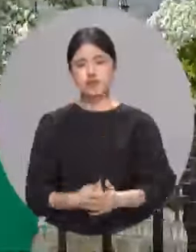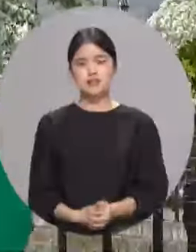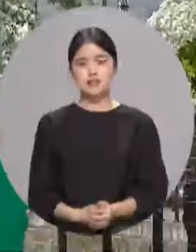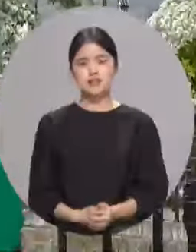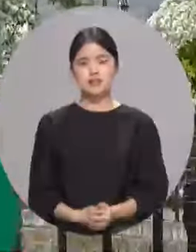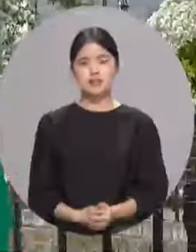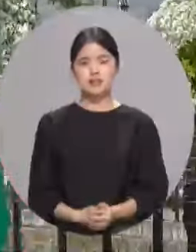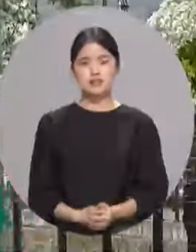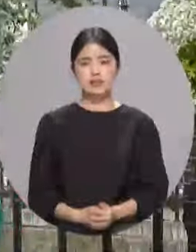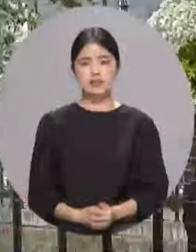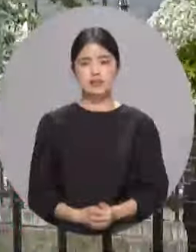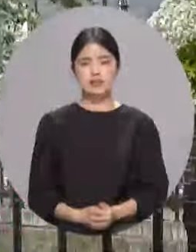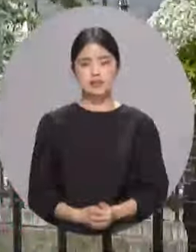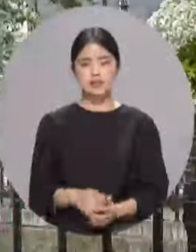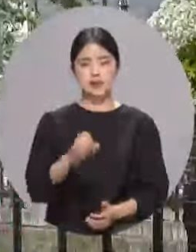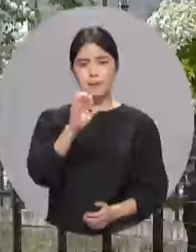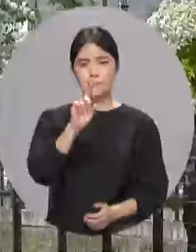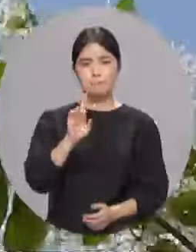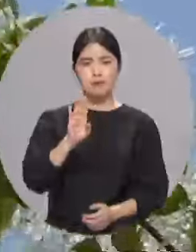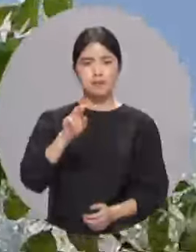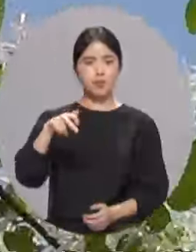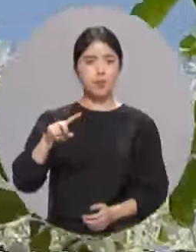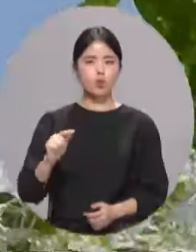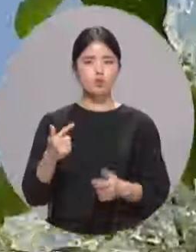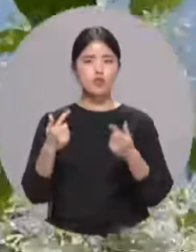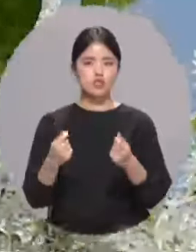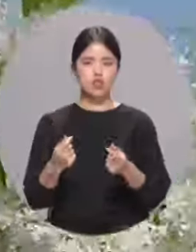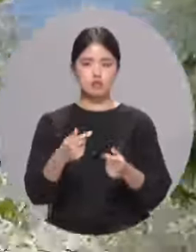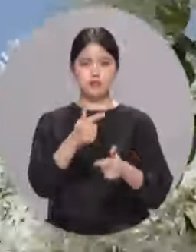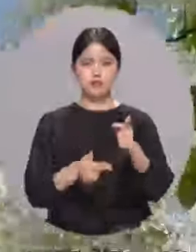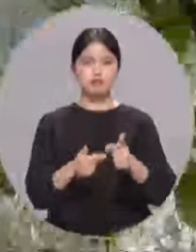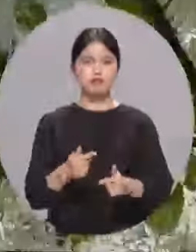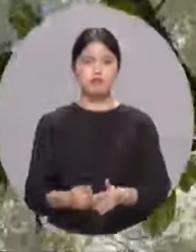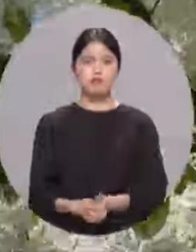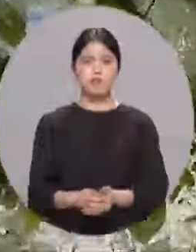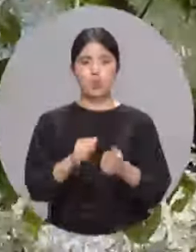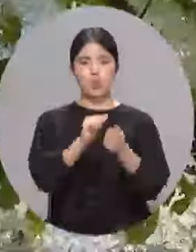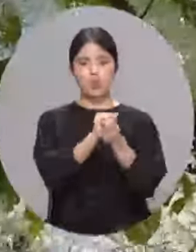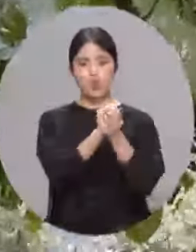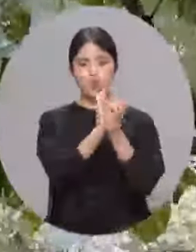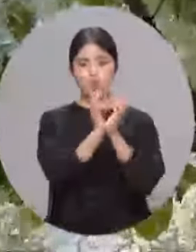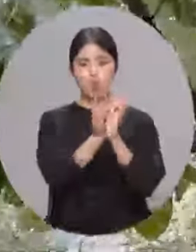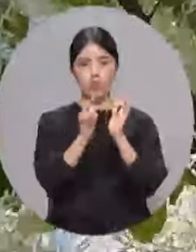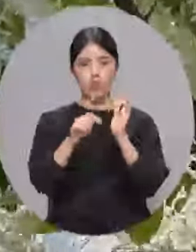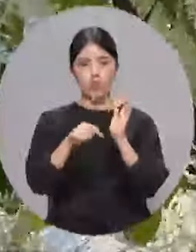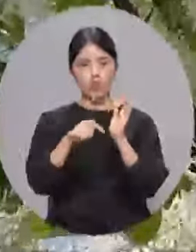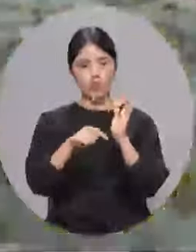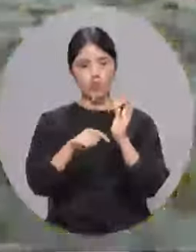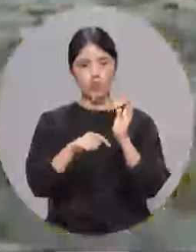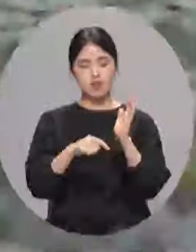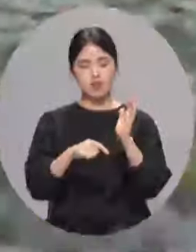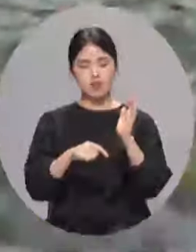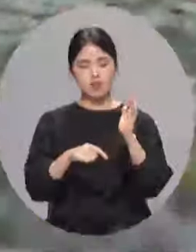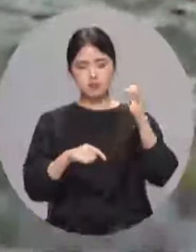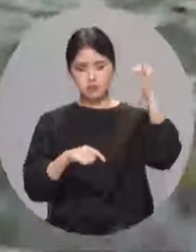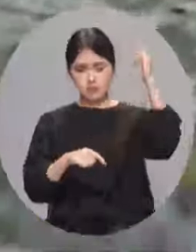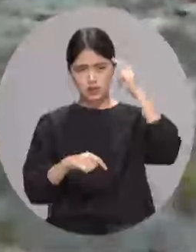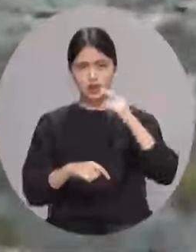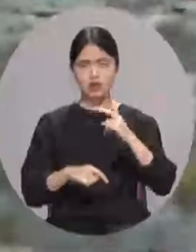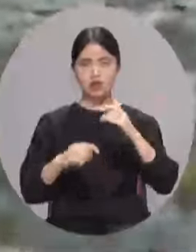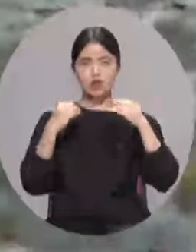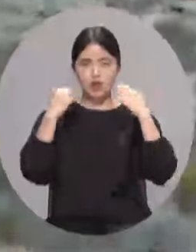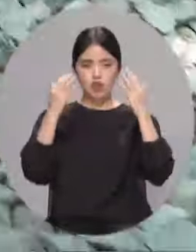갓 터진 팝콘처럼 소복이 피어오른 입합꽃. 꽃나무가 내어놓는 선선한 그늘 아래 아이 어른 할 것